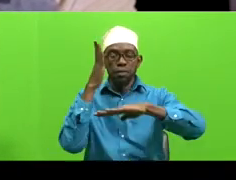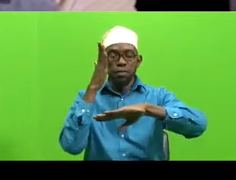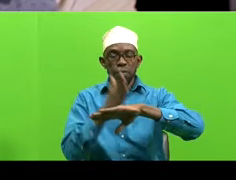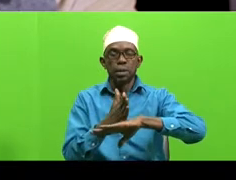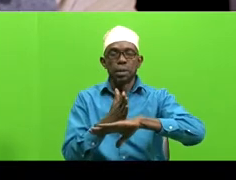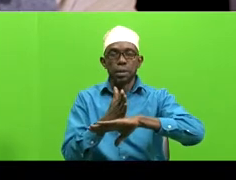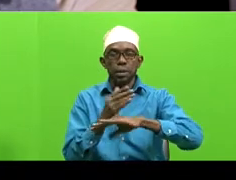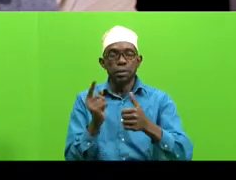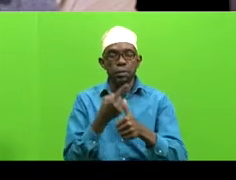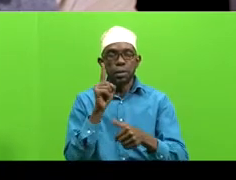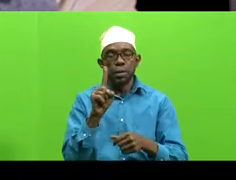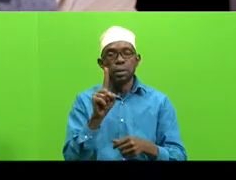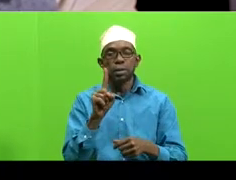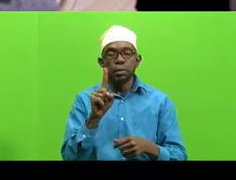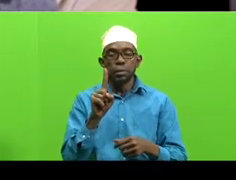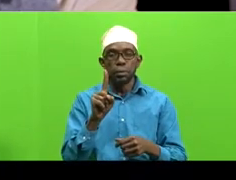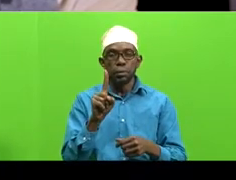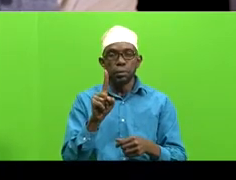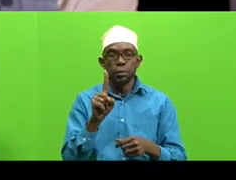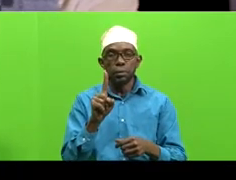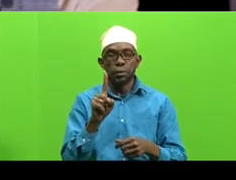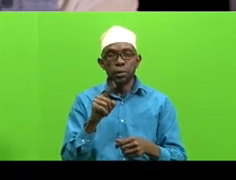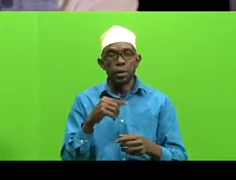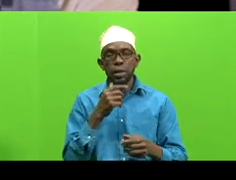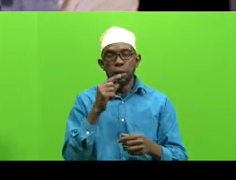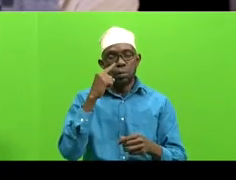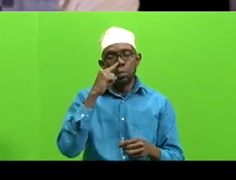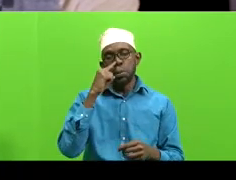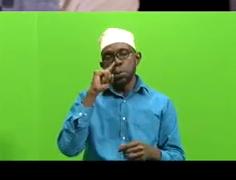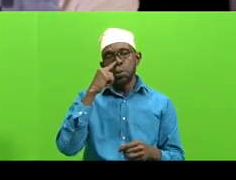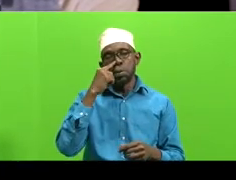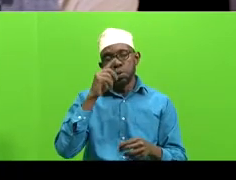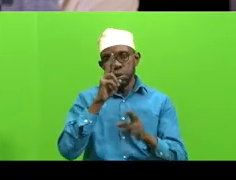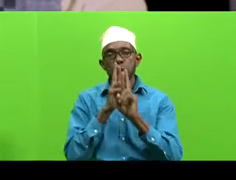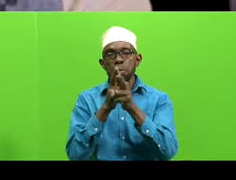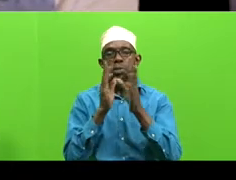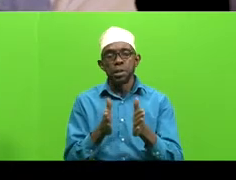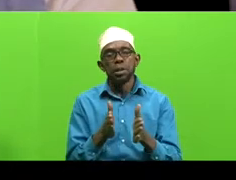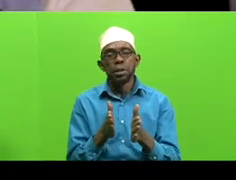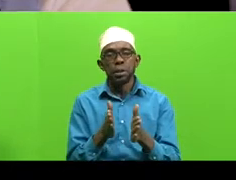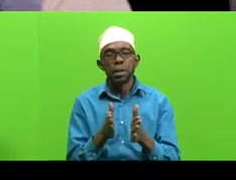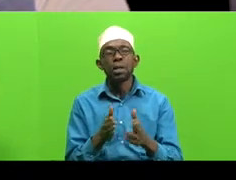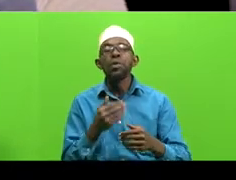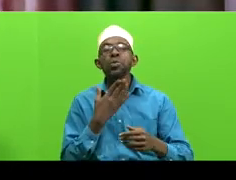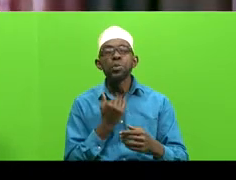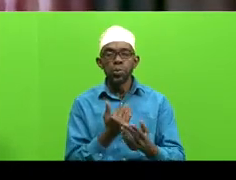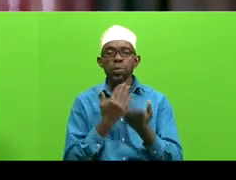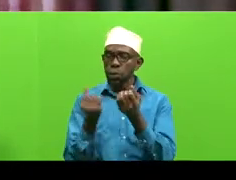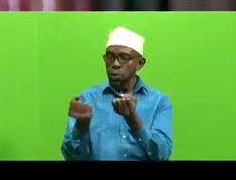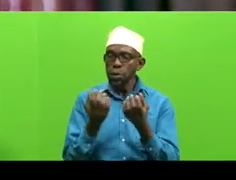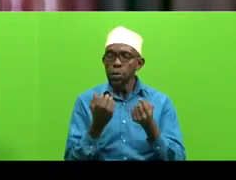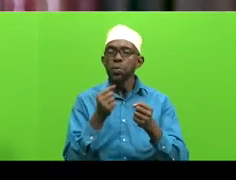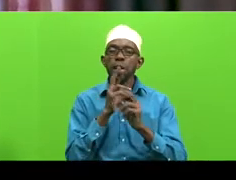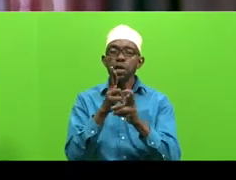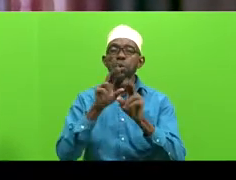utakuta kwanza kabisa ni ile desperation ya wanahabari. Ile kiu ya kupata habari, wewe kwanza wewe ndio